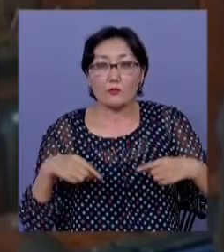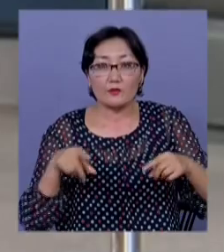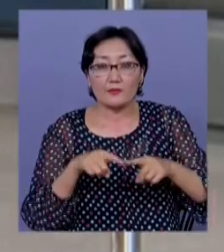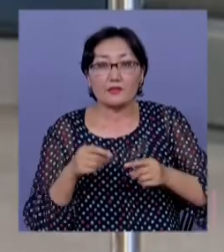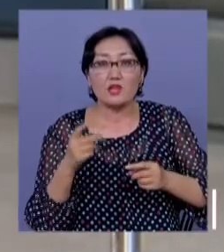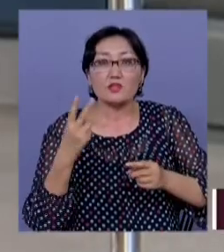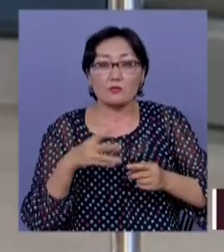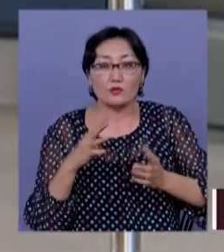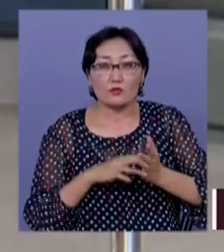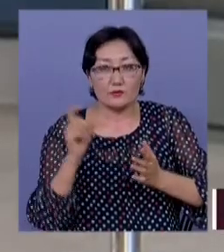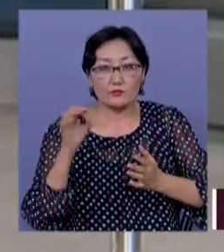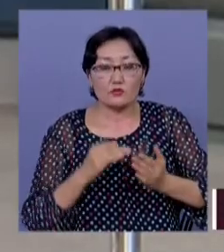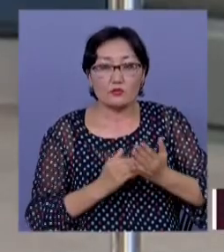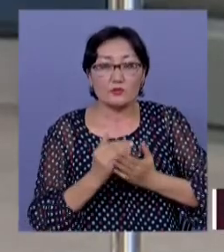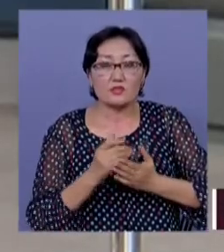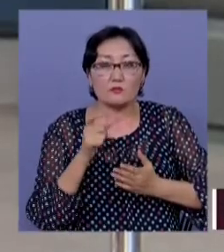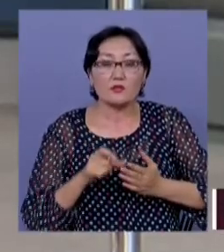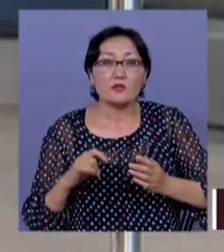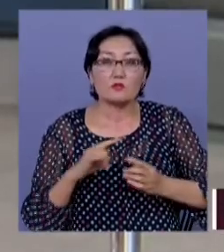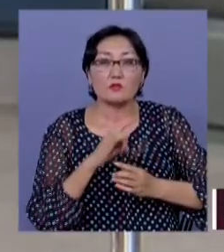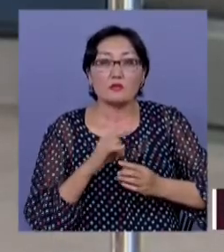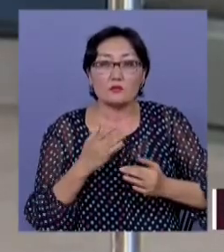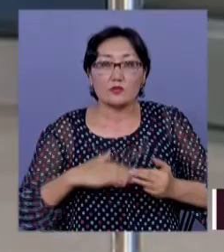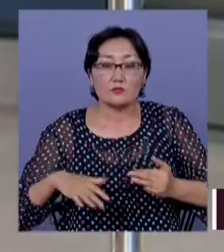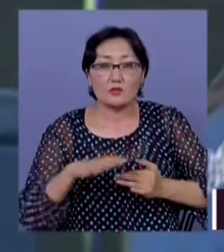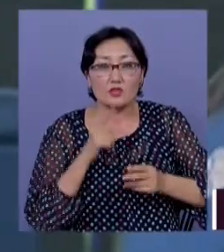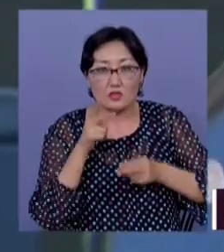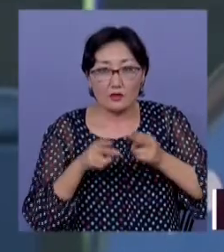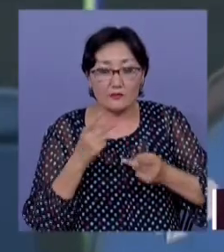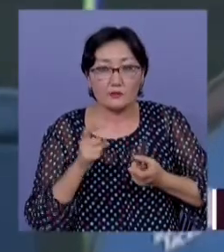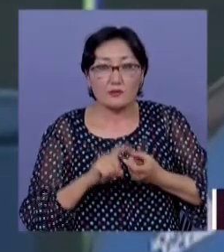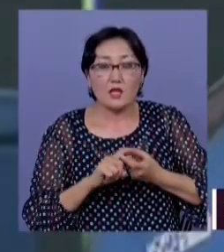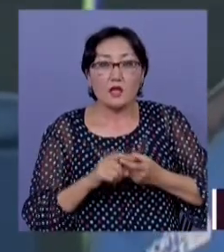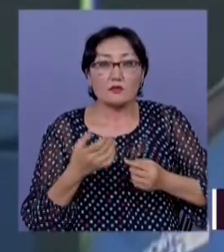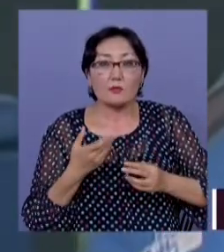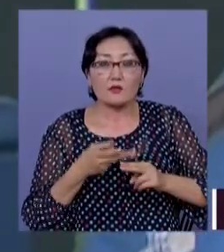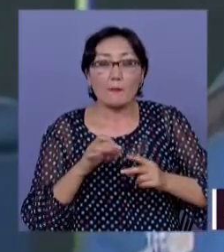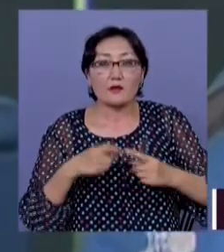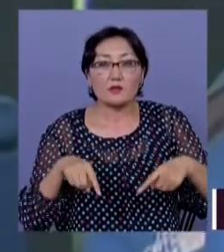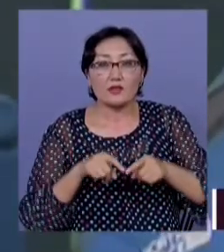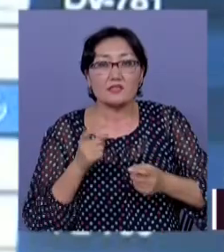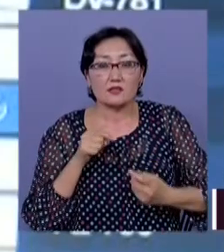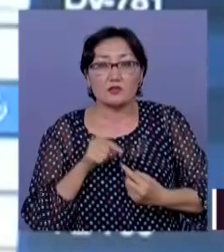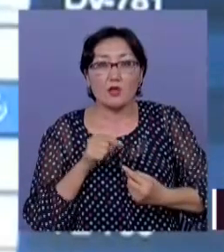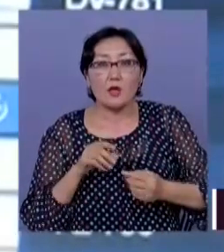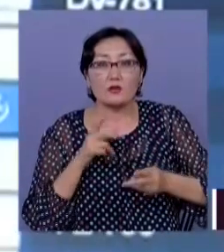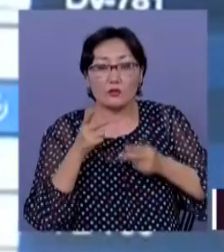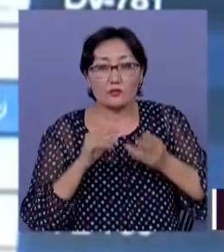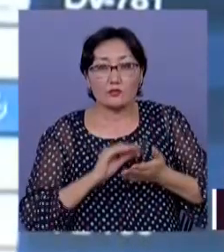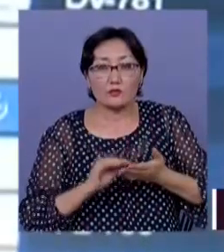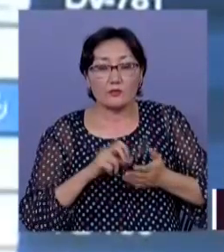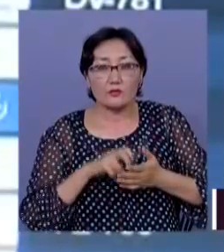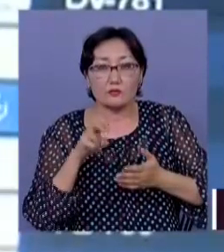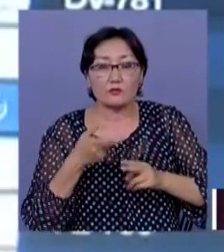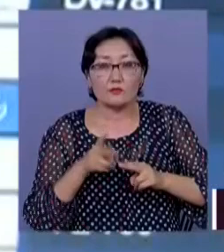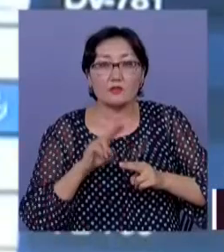жоғары. Азаматтық авиация комитеті ел тұрғындарының шағымдарына байланысты монополияға қарсы ведомствоға талап хат жолдаған. Онда Air